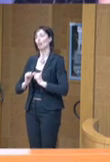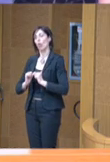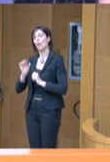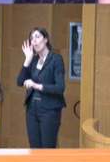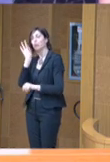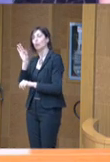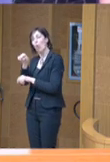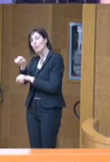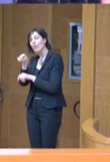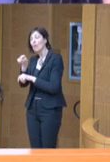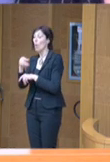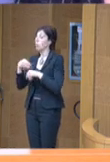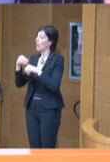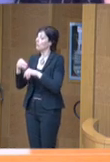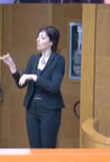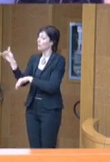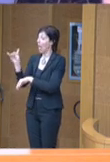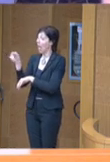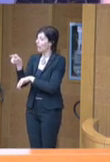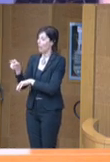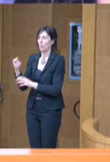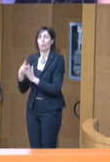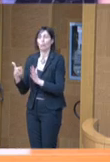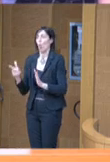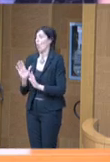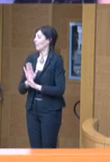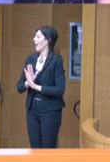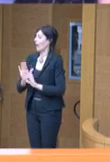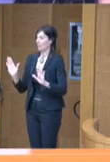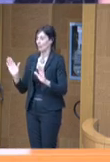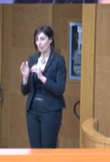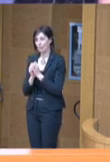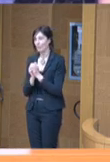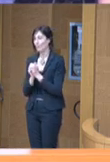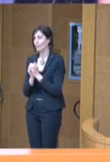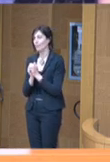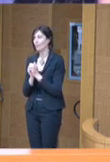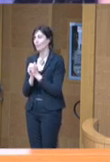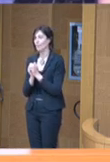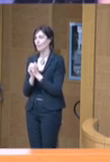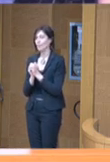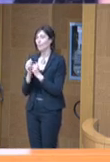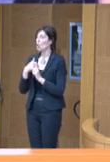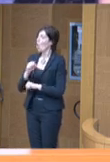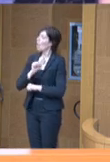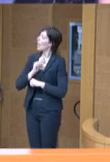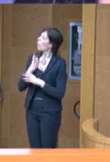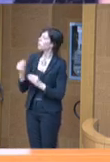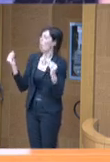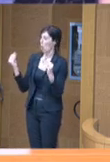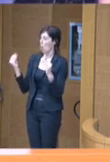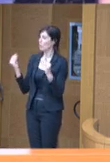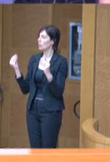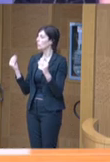la partecipazione dei ragazzi è fondamentale, e il peer tutoring. Credo moltissimo nel peer